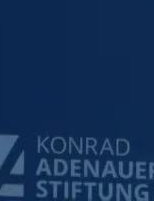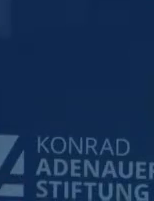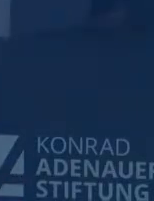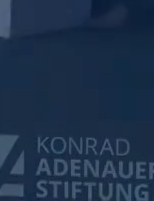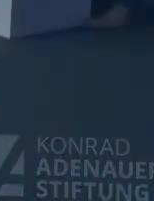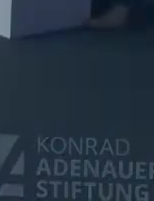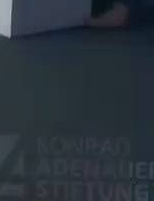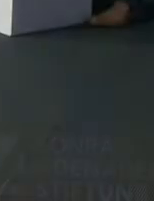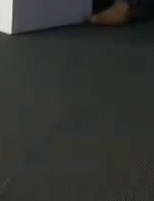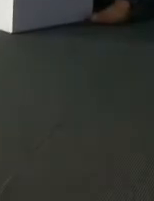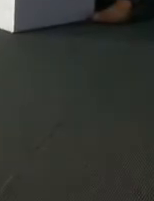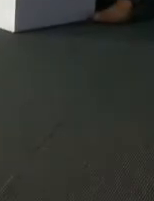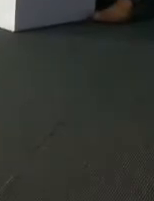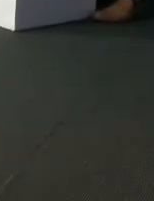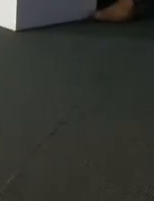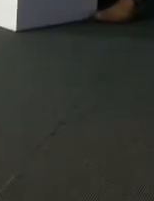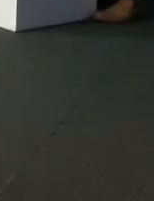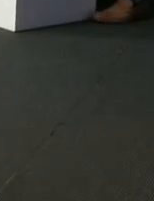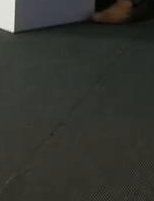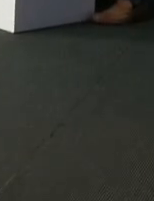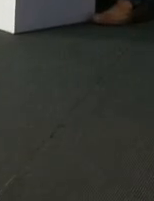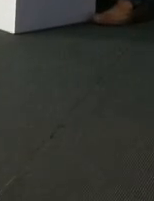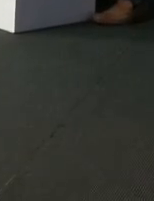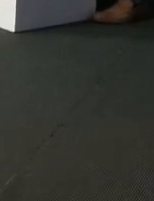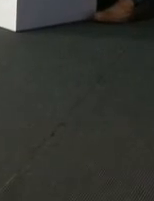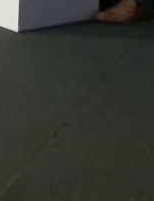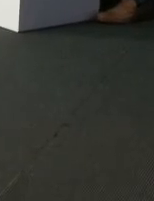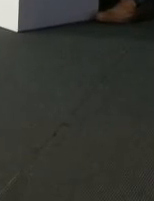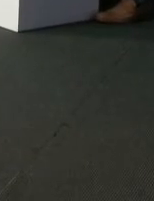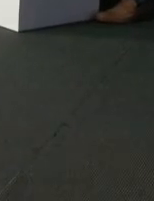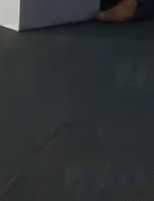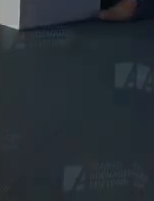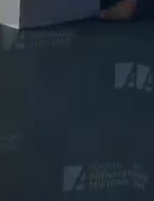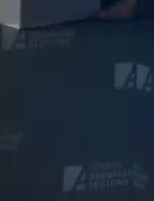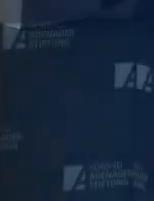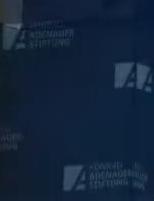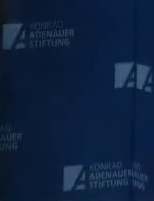diesem Regelsetzen der Politik in Bezug auf Nachhaltigkeit?